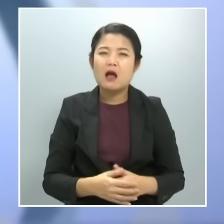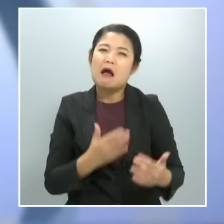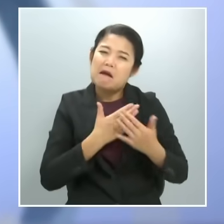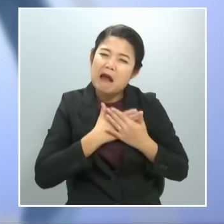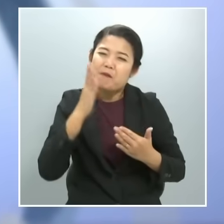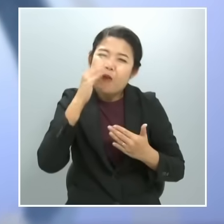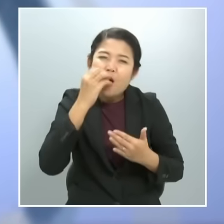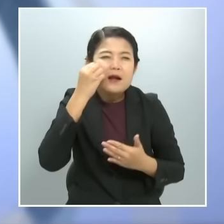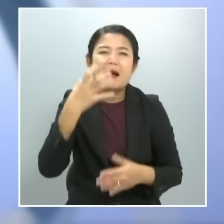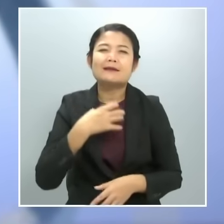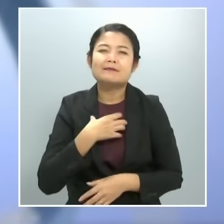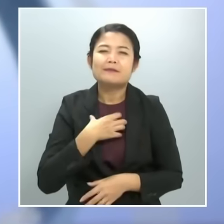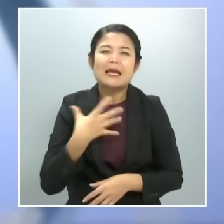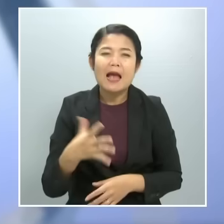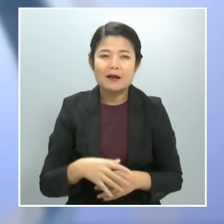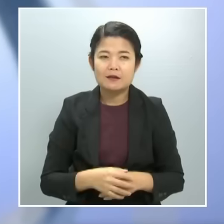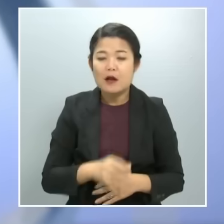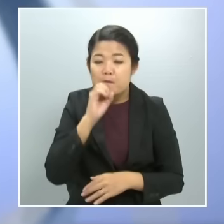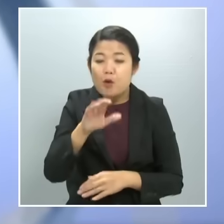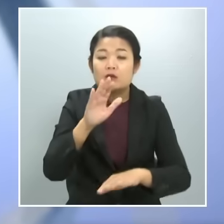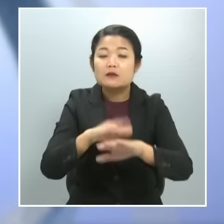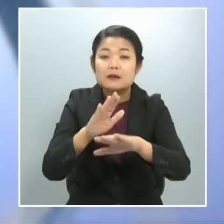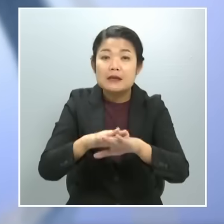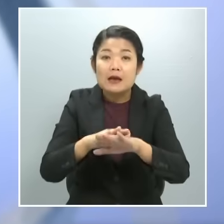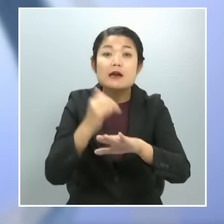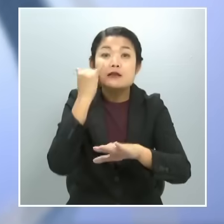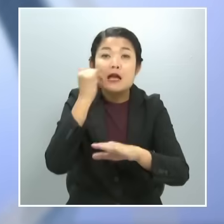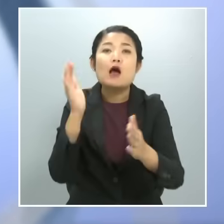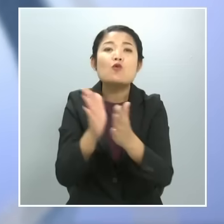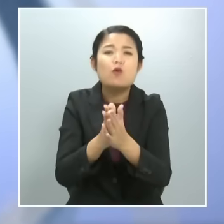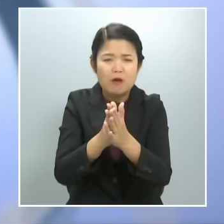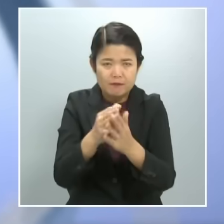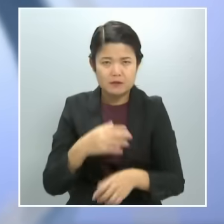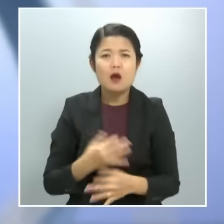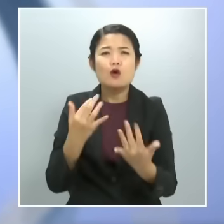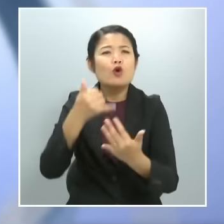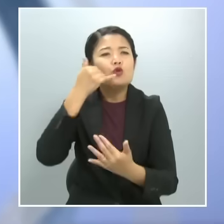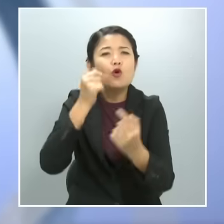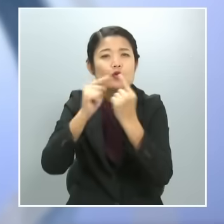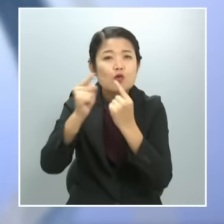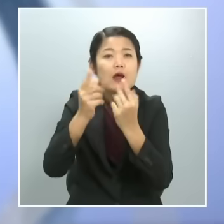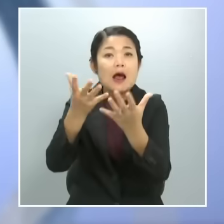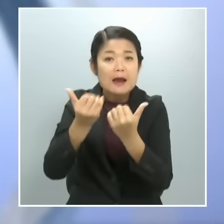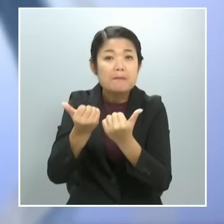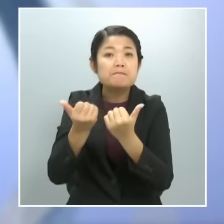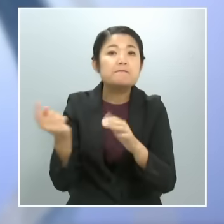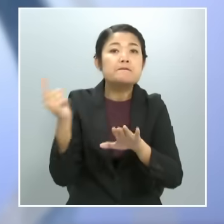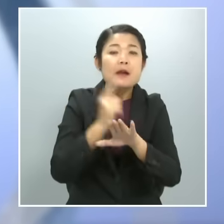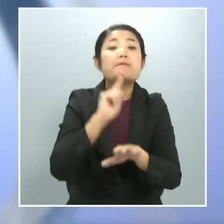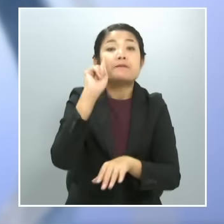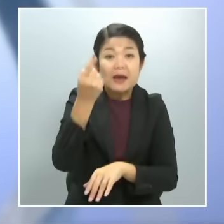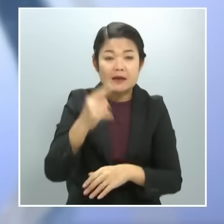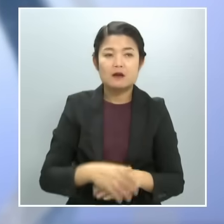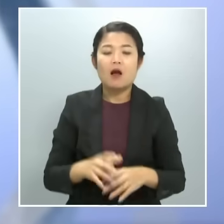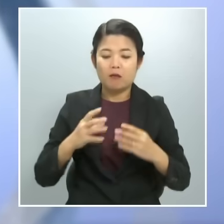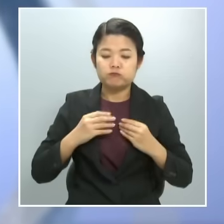กลับก็เลยมีการบอกเด็กว่าเออกลับไปอยู่กับย่านะลูกเดี๋ยวกลับไปถึงโทรคุยกับพ่อเดี๋ยวพ่อพามาใหม่เด็กก็ยอมขึ้นรถไปทีนี้พอขึ้นรถ